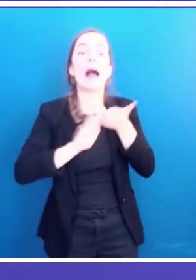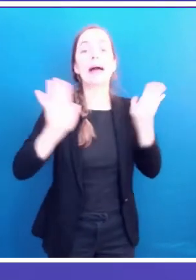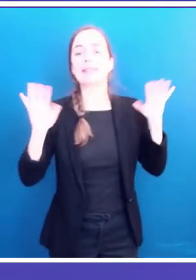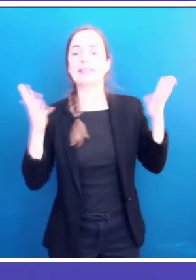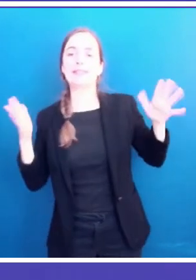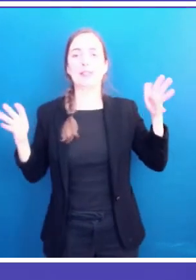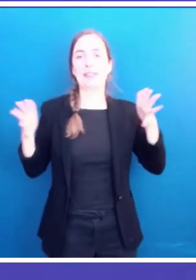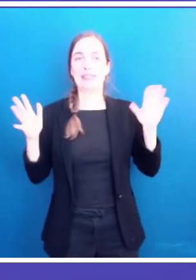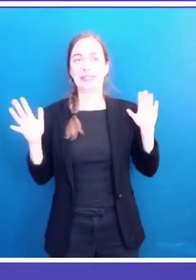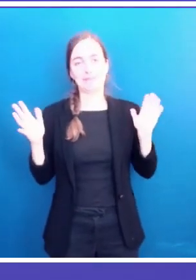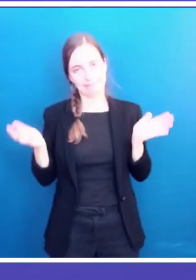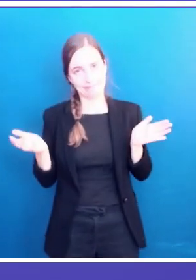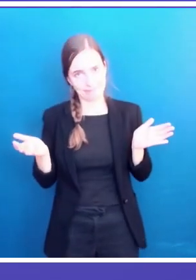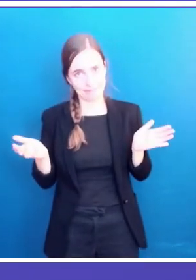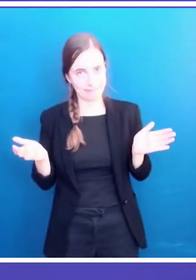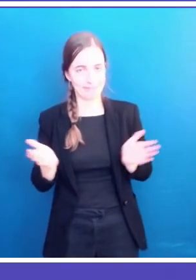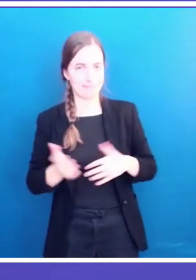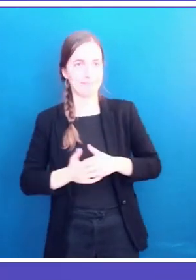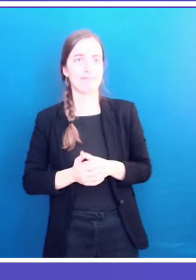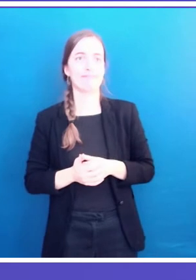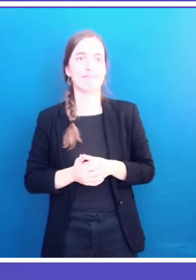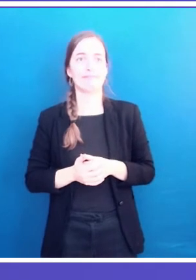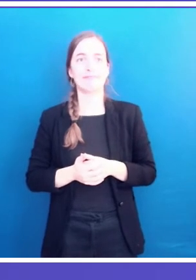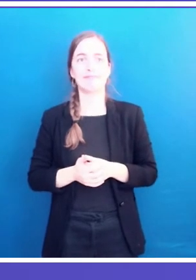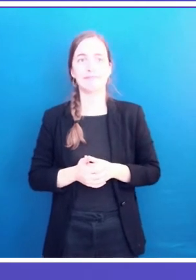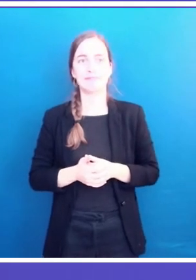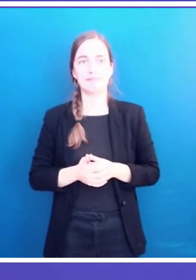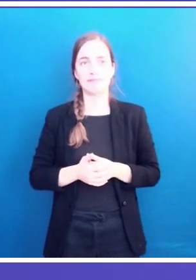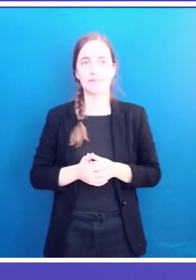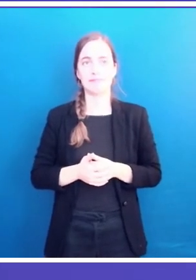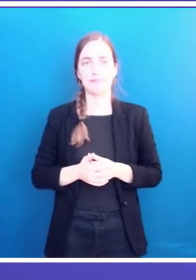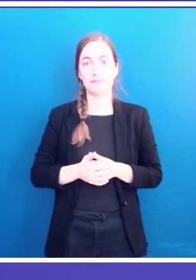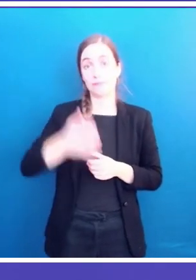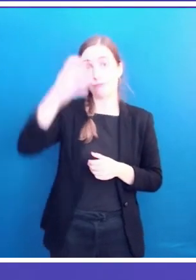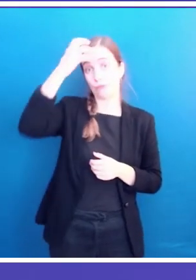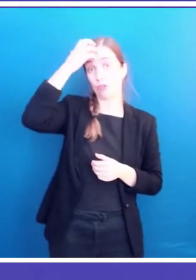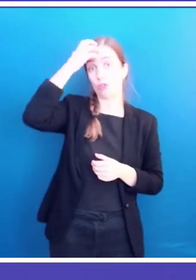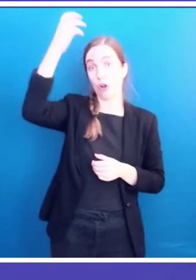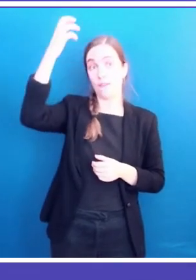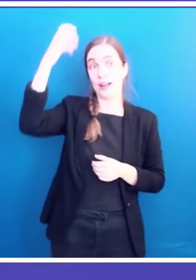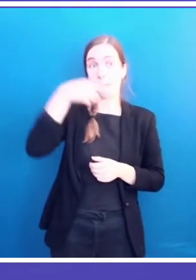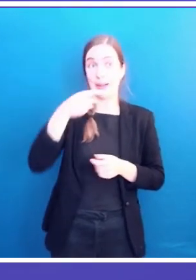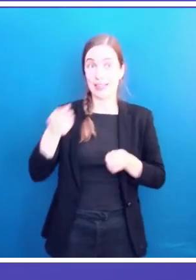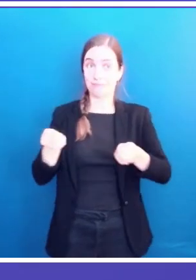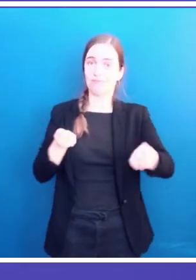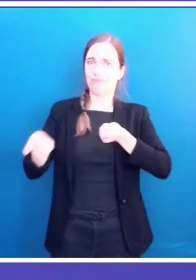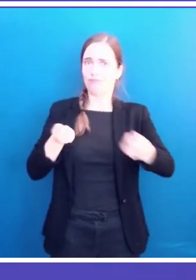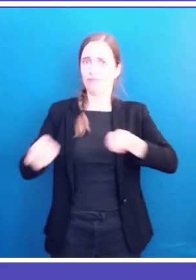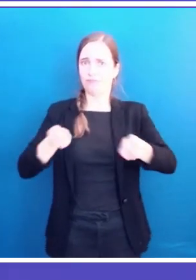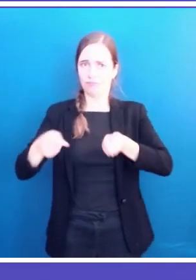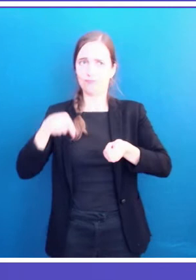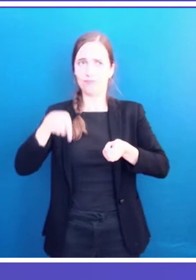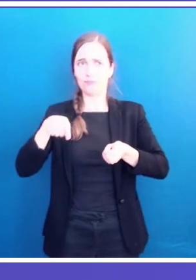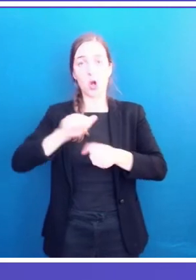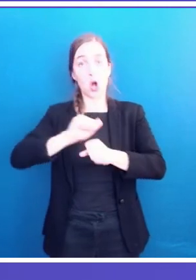العامة، في حين أن الدولة المركزية هي التي احتكرت إدارة هذه